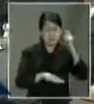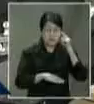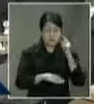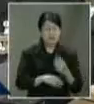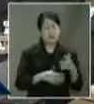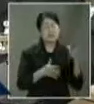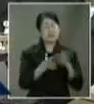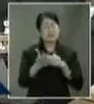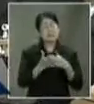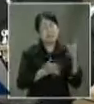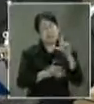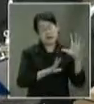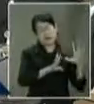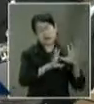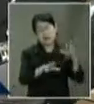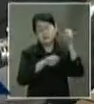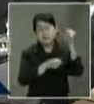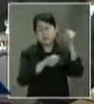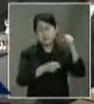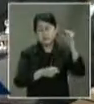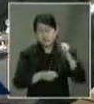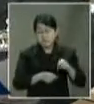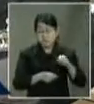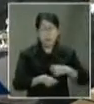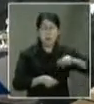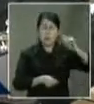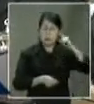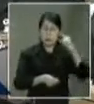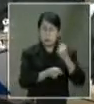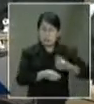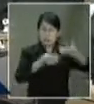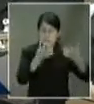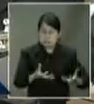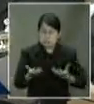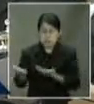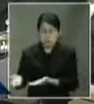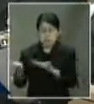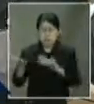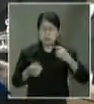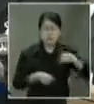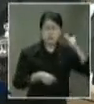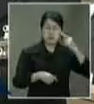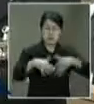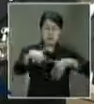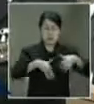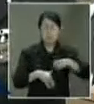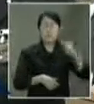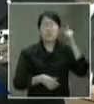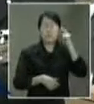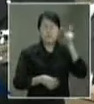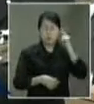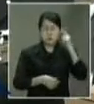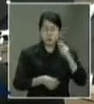นุมผมไม่ว่าใครหนักกว่ากันสังคมตัดสินได้พันธมิตรไ